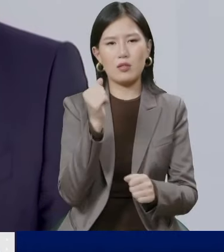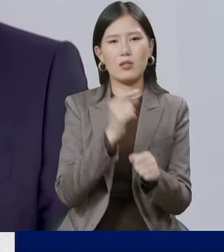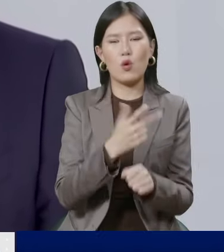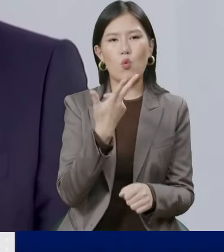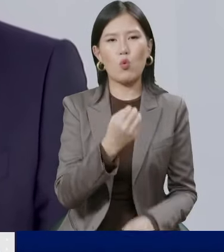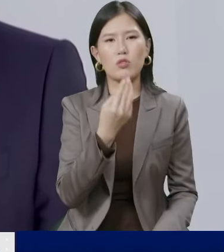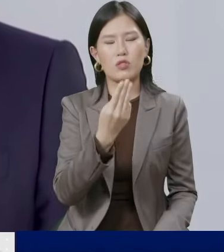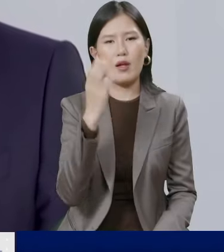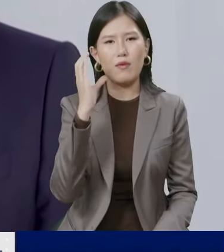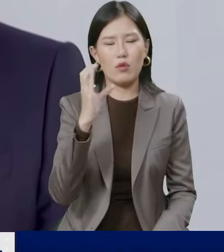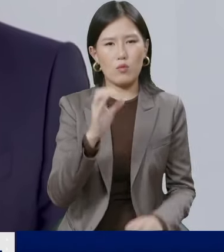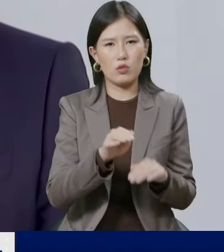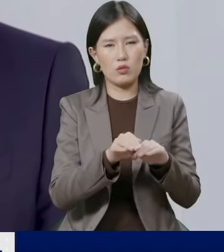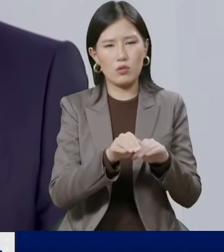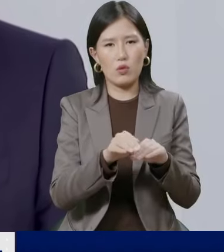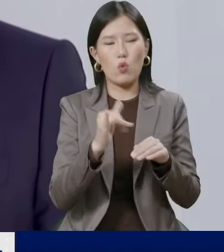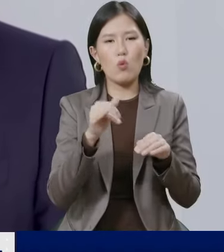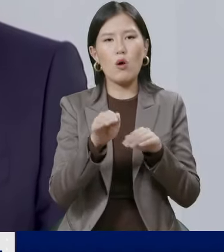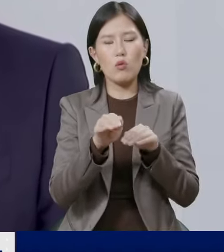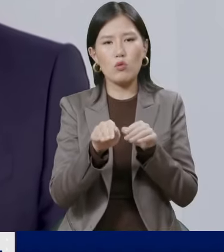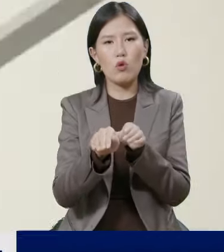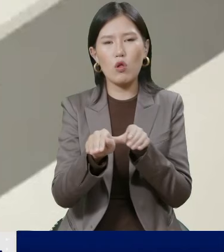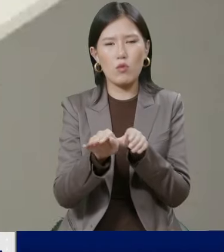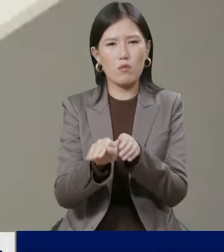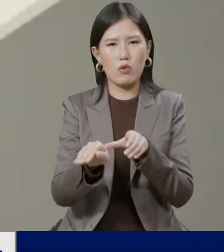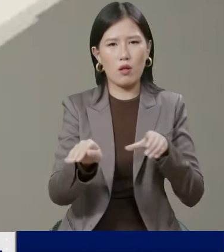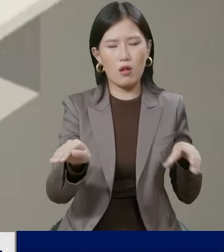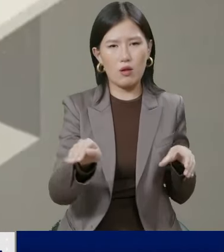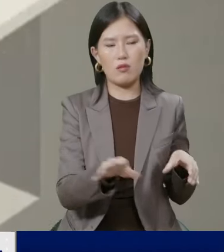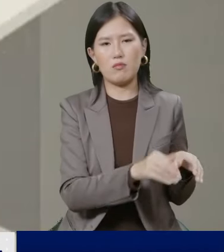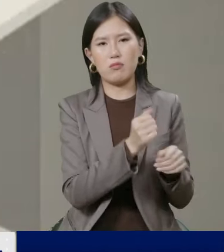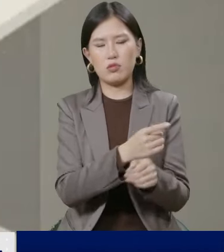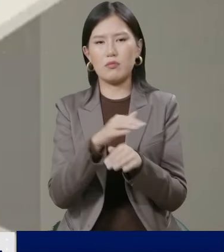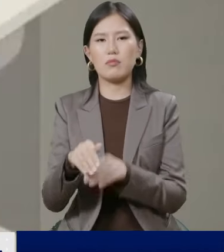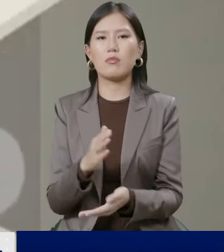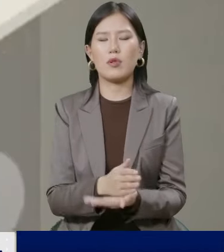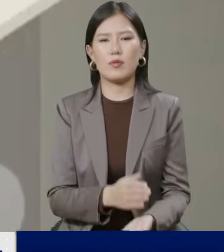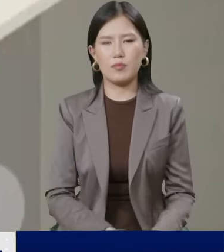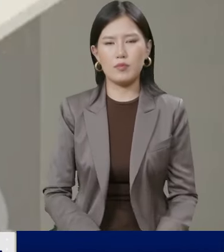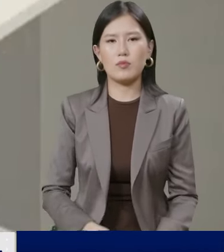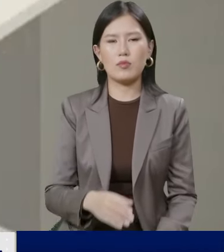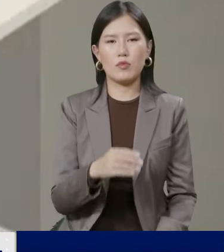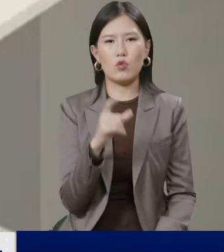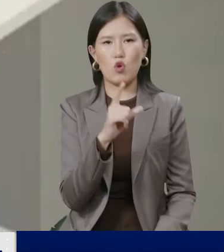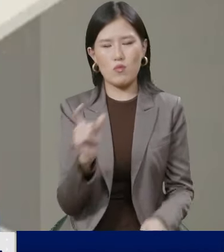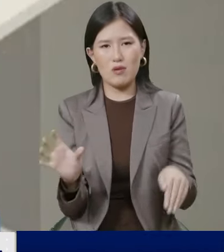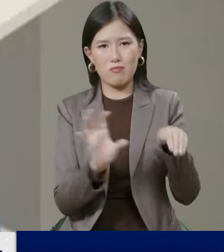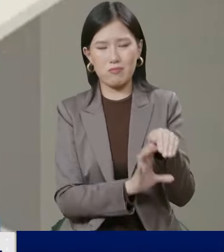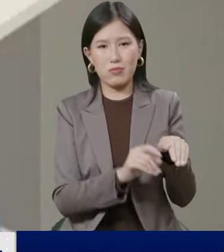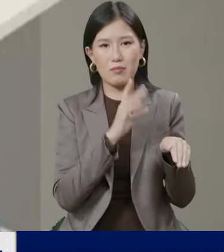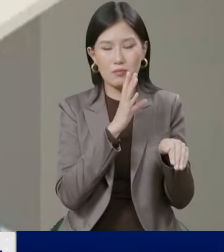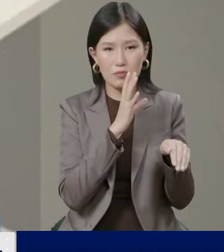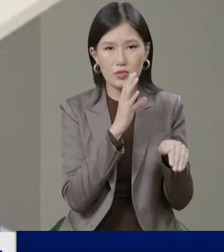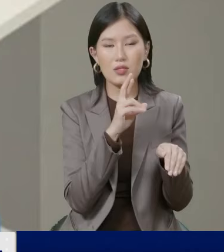нийт Улаанбаатар хотны иргэдтэй үйлчлэгээр авч байгаа гэдгийг бас дуулгая. Нийтийн тээврийн хэрэгслийн хүртээмжийг нэмэгдүүлэх өөр нэг шийдэл бол